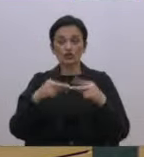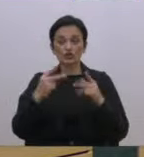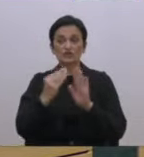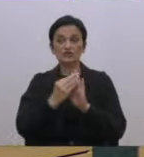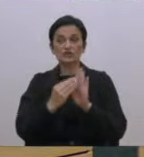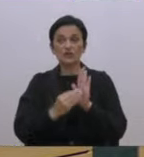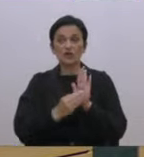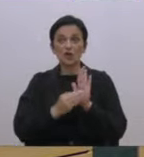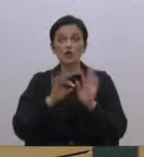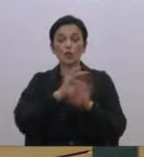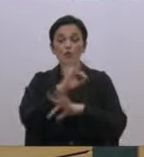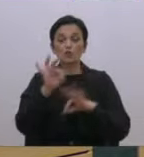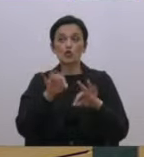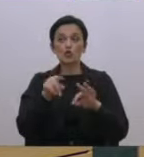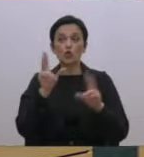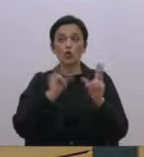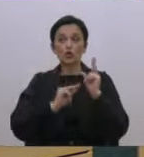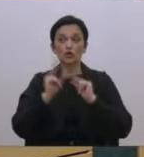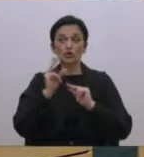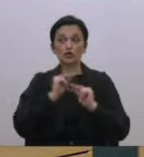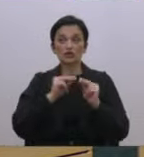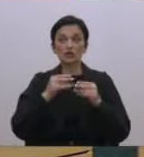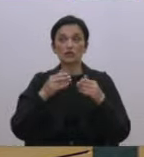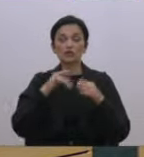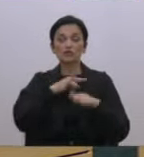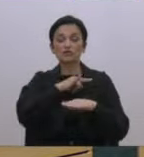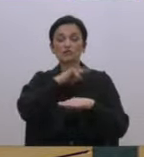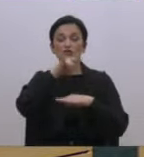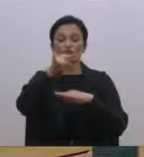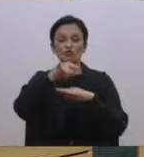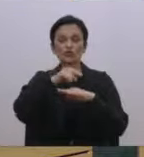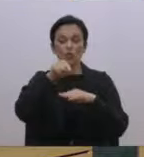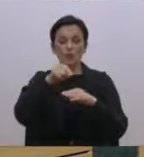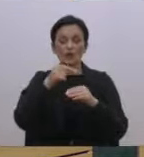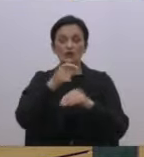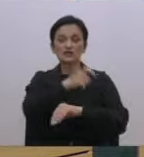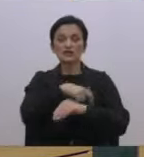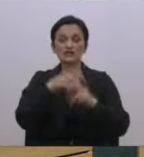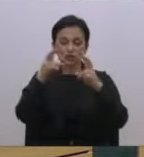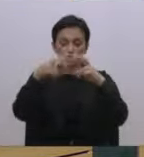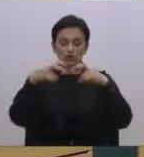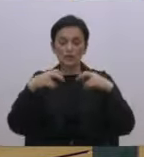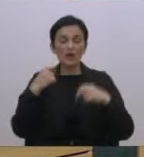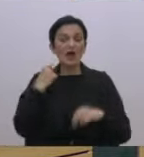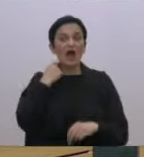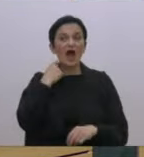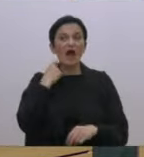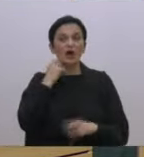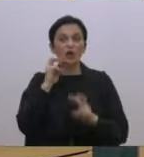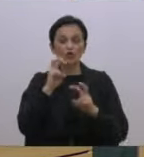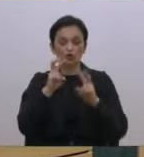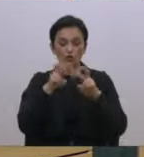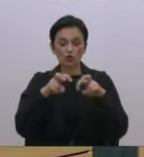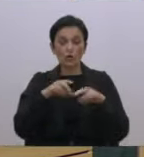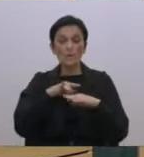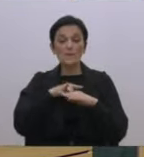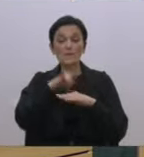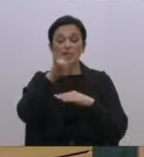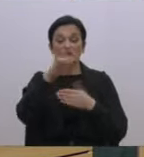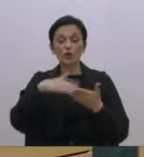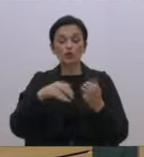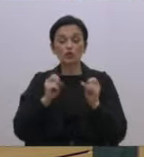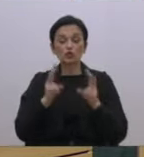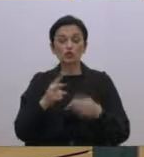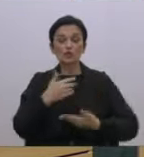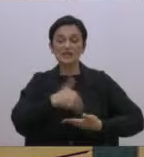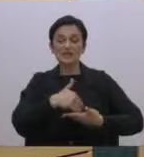ცვლილებებს. წარმოგენილი პროექტი ითვალისწინებს საჰაერო ხომალდის ეკიპაჟების წევრების შემოწმებას ალკოჰოლურ ნივთიერებებს და უშუალოდ ფრენის უსაფრთხოების